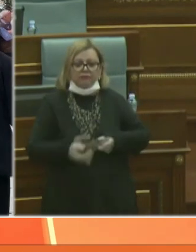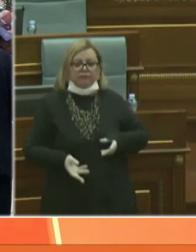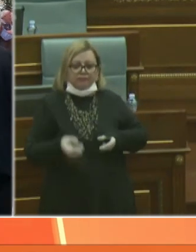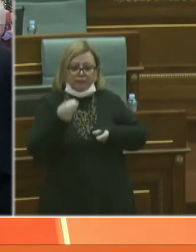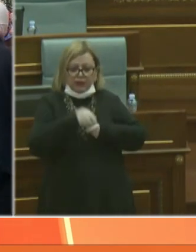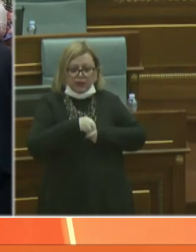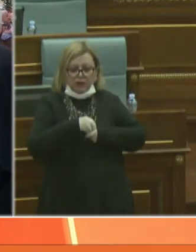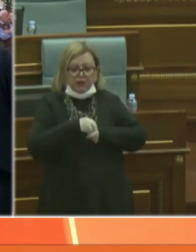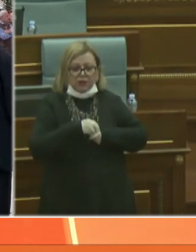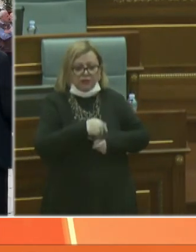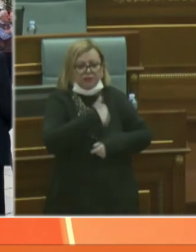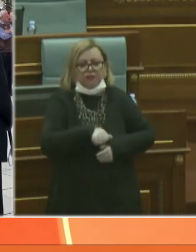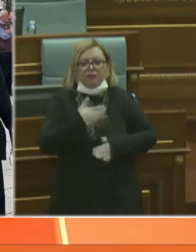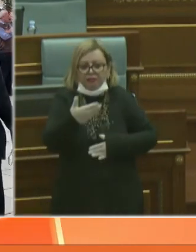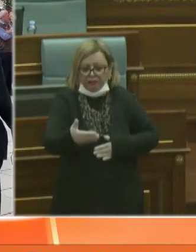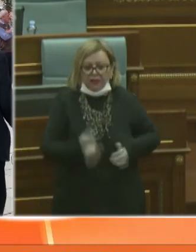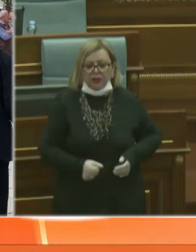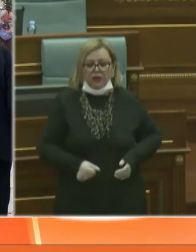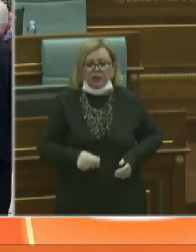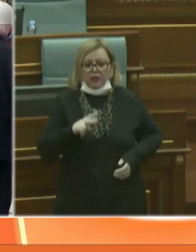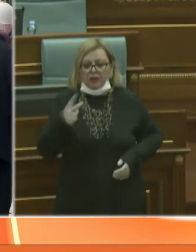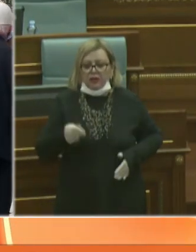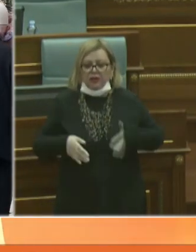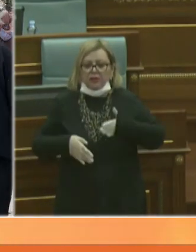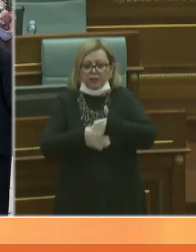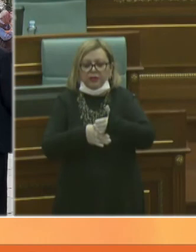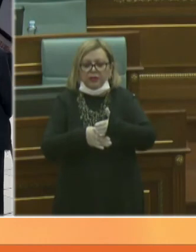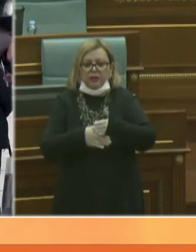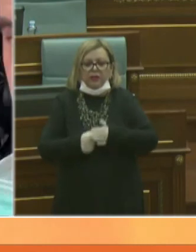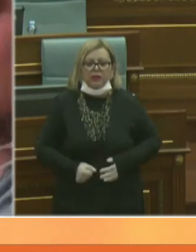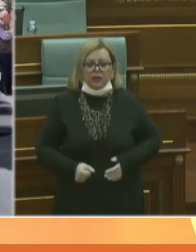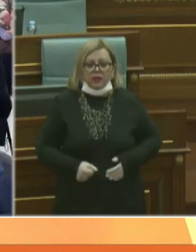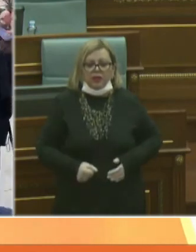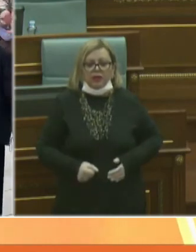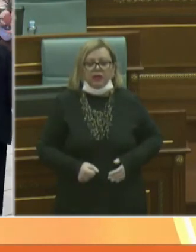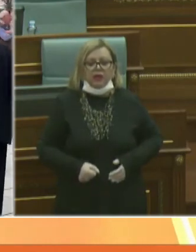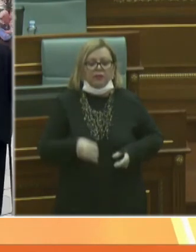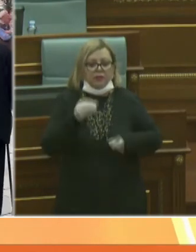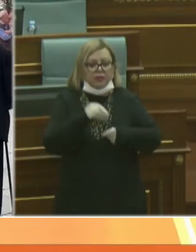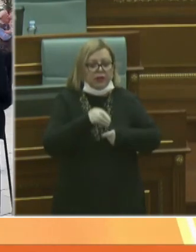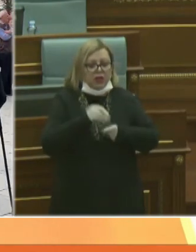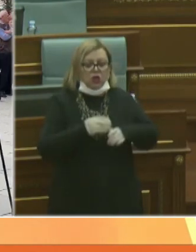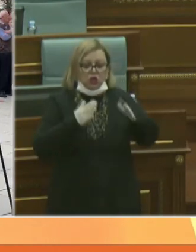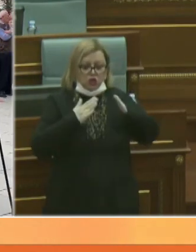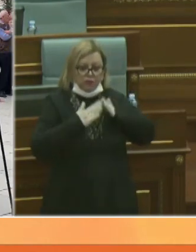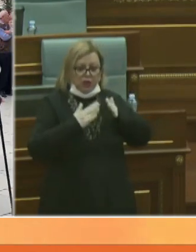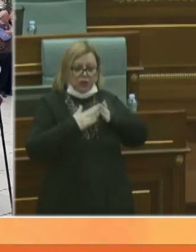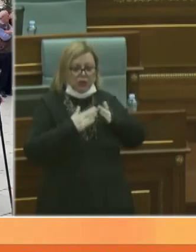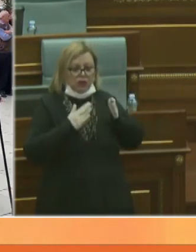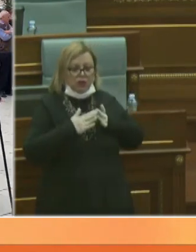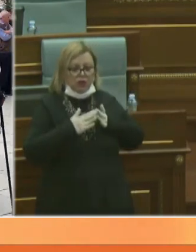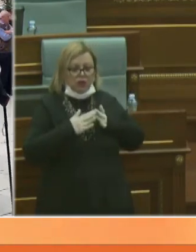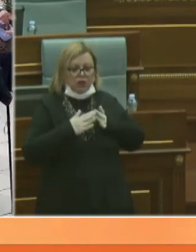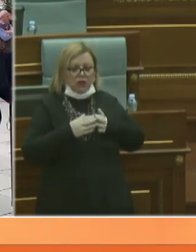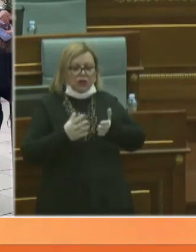disa viteve. Edhe tjetra, mbështetje për zgjatjen e grejs periudhës për blerjet banesave dhe shtëpive bazuar në kritere të